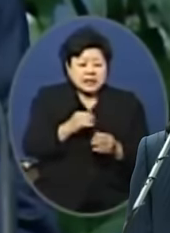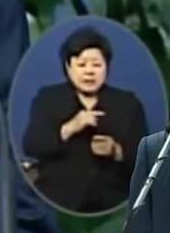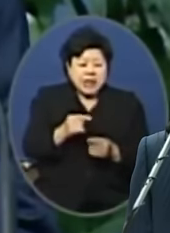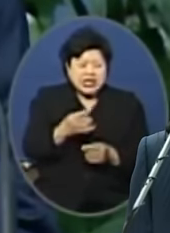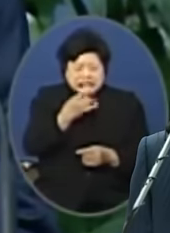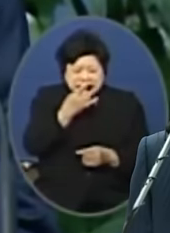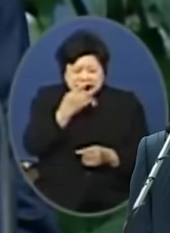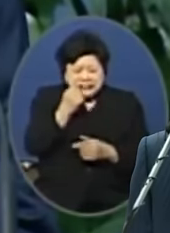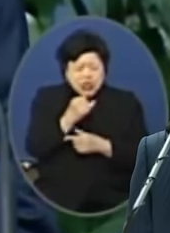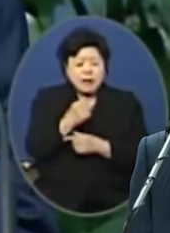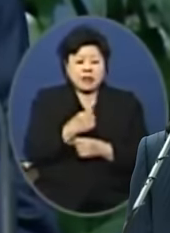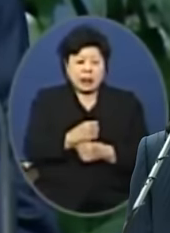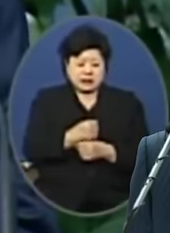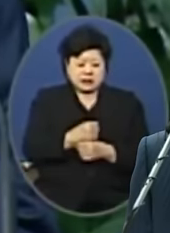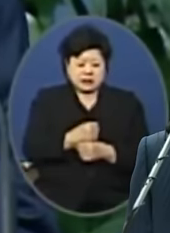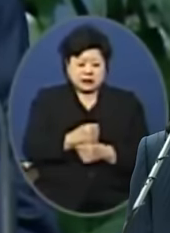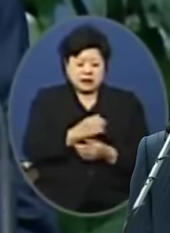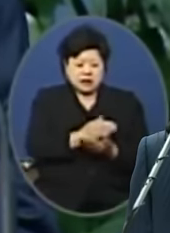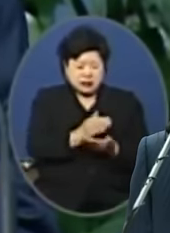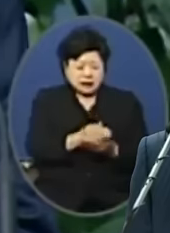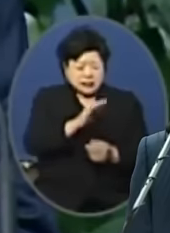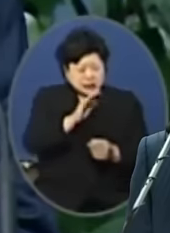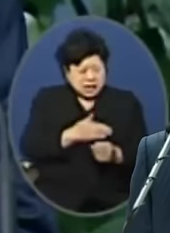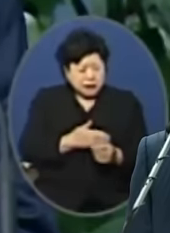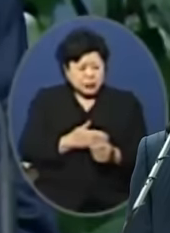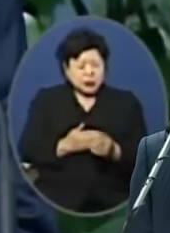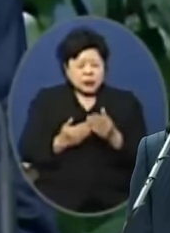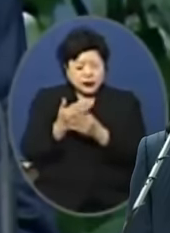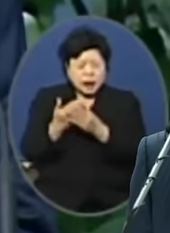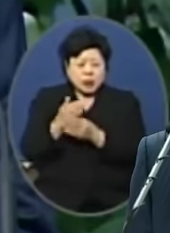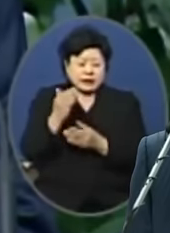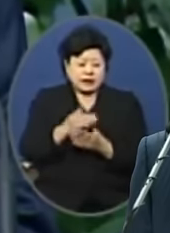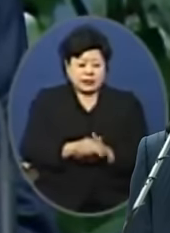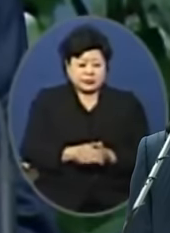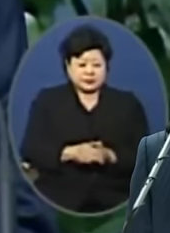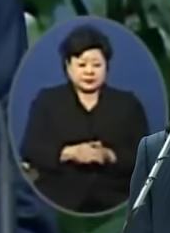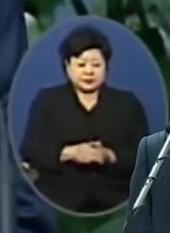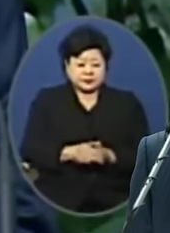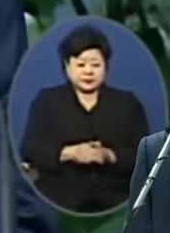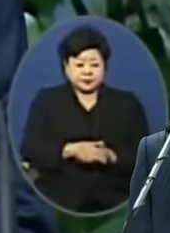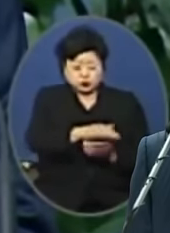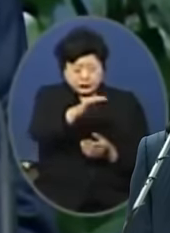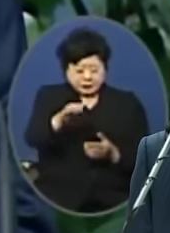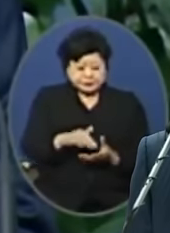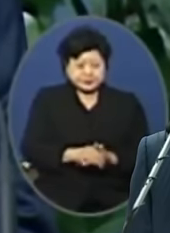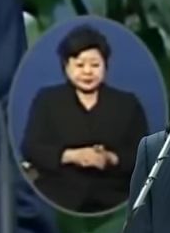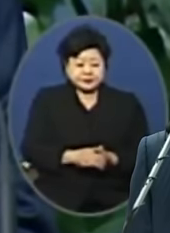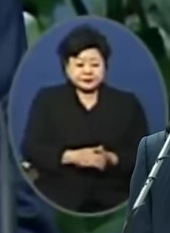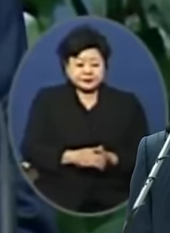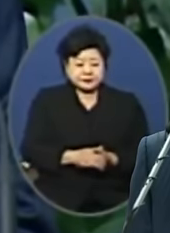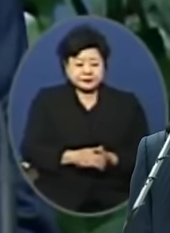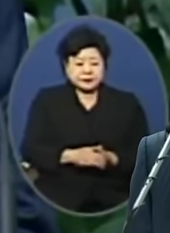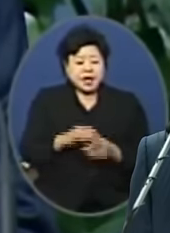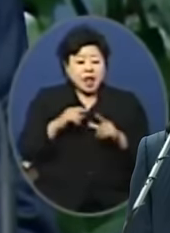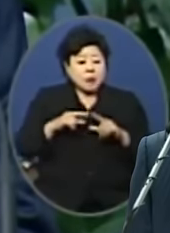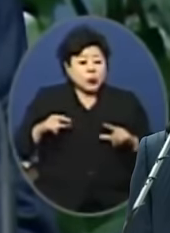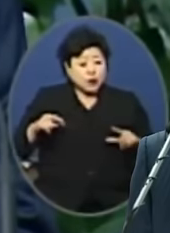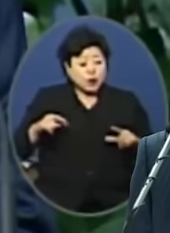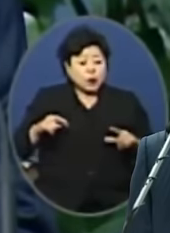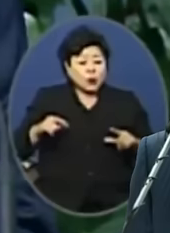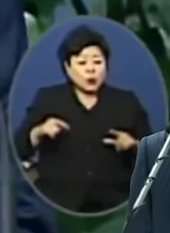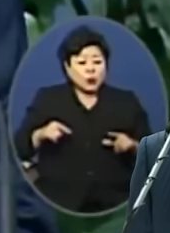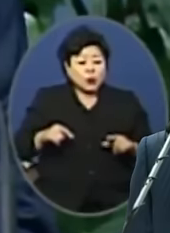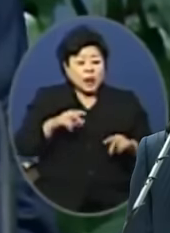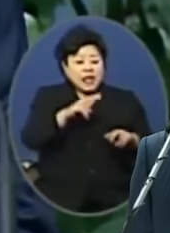씨가 열매를 맺어서 온갖 잘못된 것이 일어나기가 쉬운 것입니다. 우리가 대개